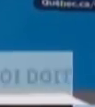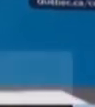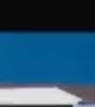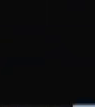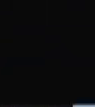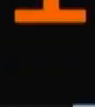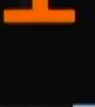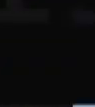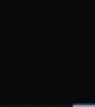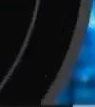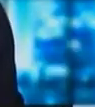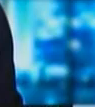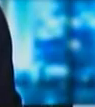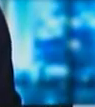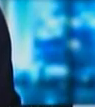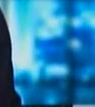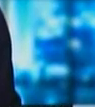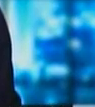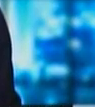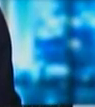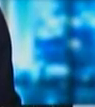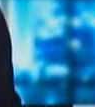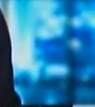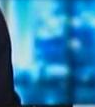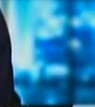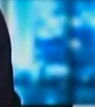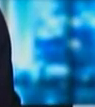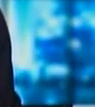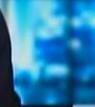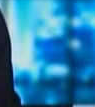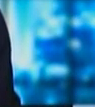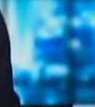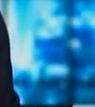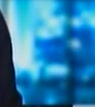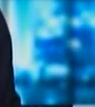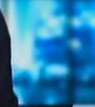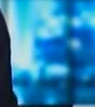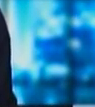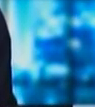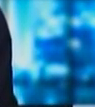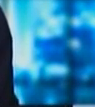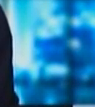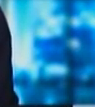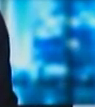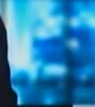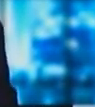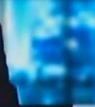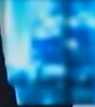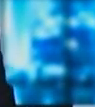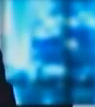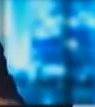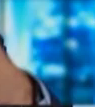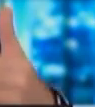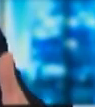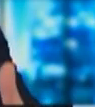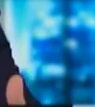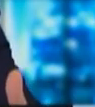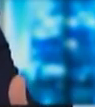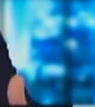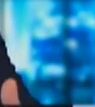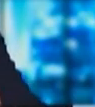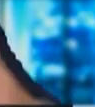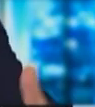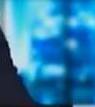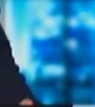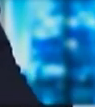d'abstinence sociale. Voici que M. Legault demande aux Québécois de se serrer les coudes et de faire un autre